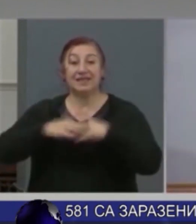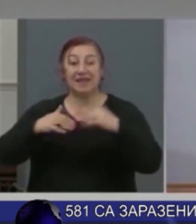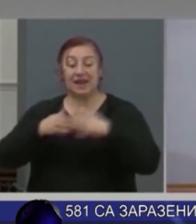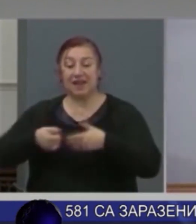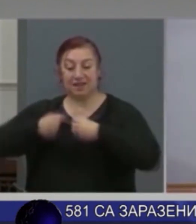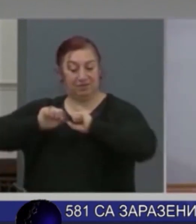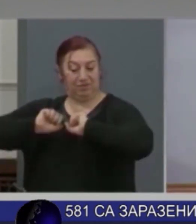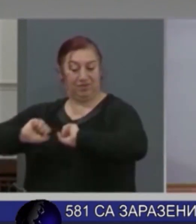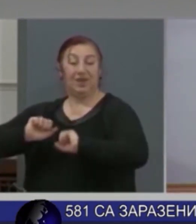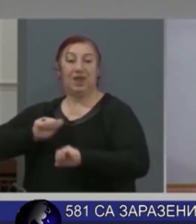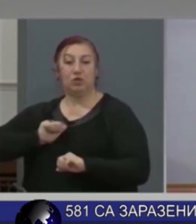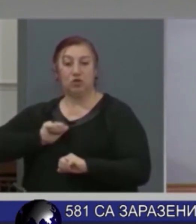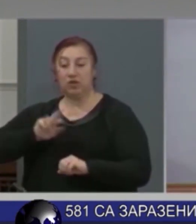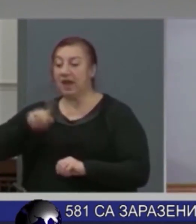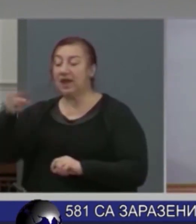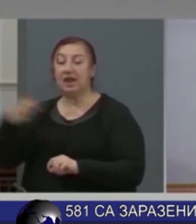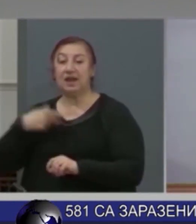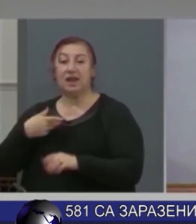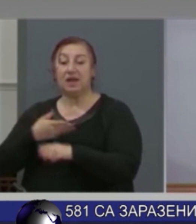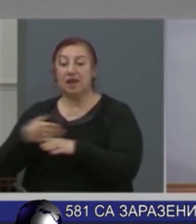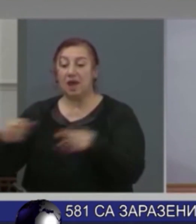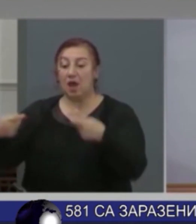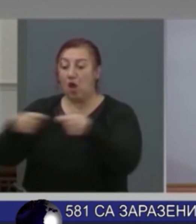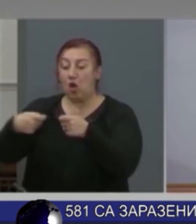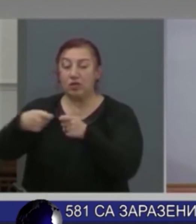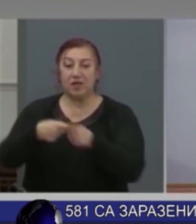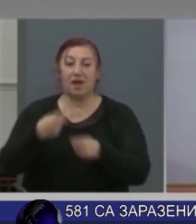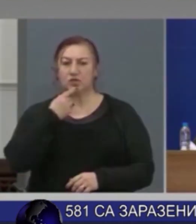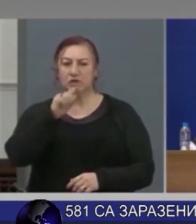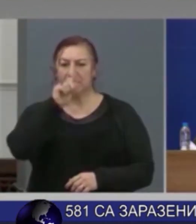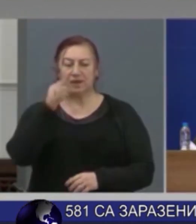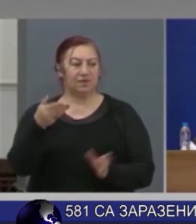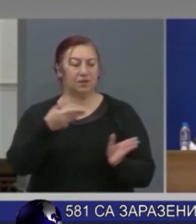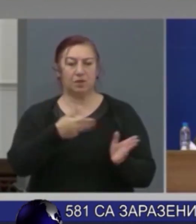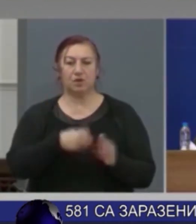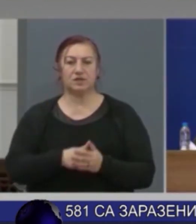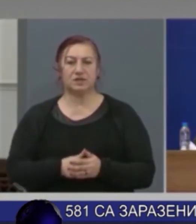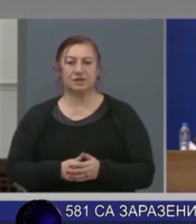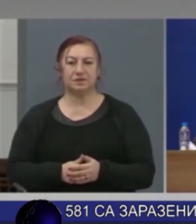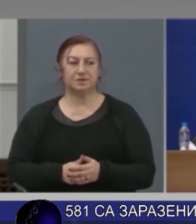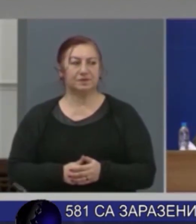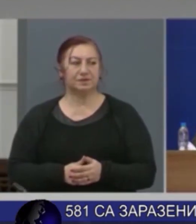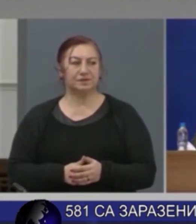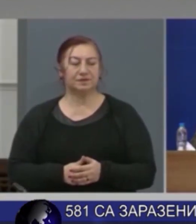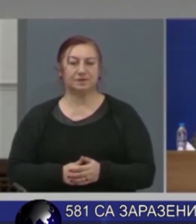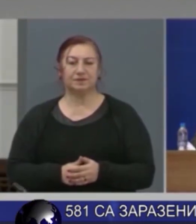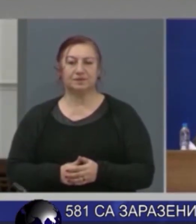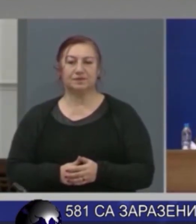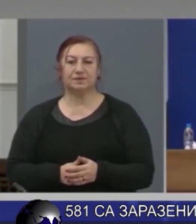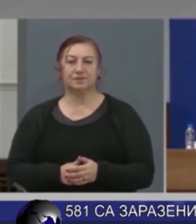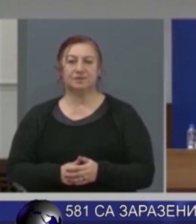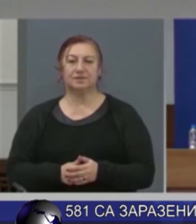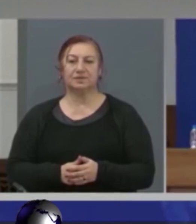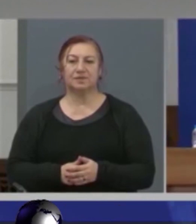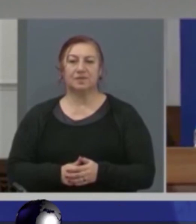вируса на тази коварна инфекция. В България до момента в болнични заведения са